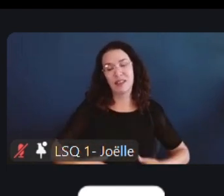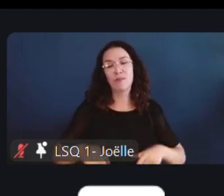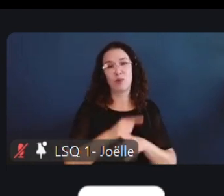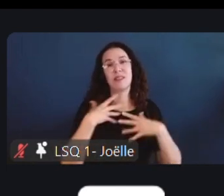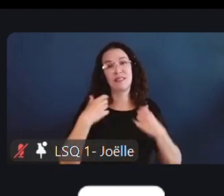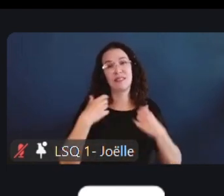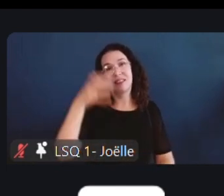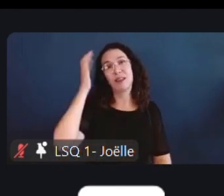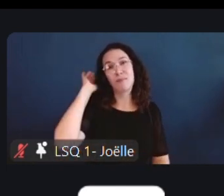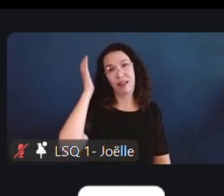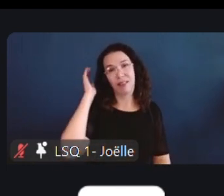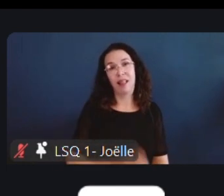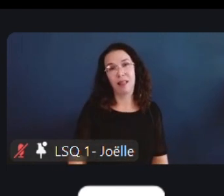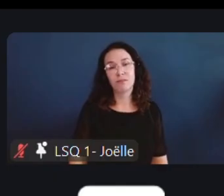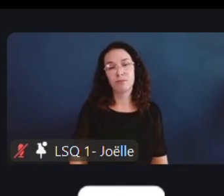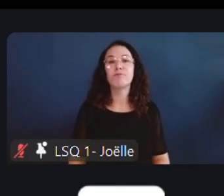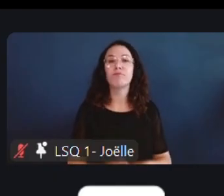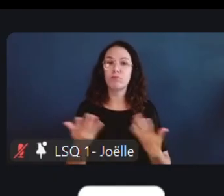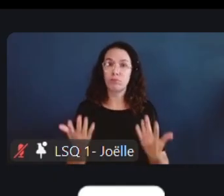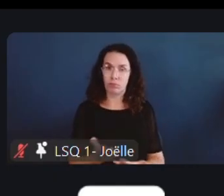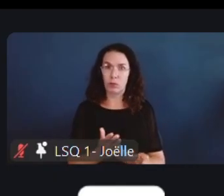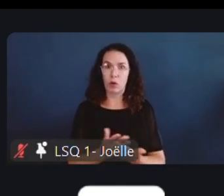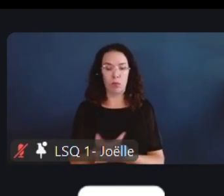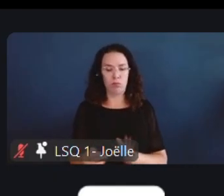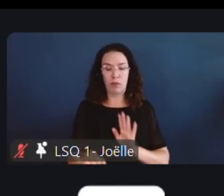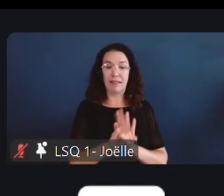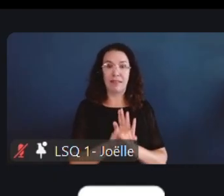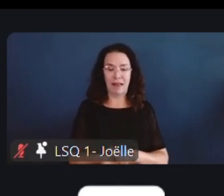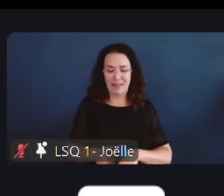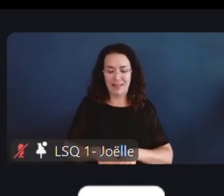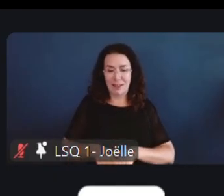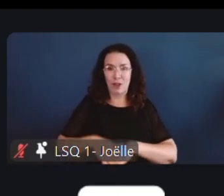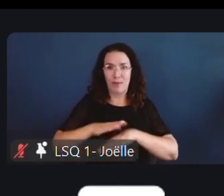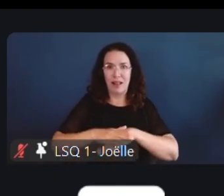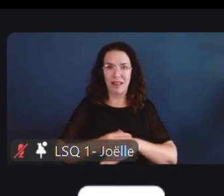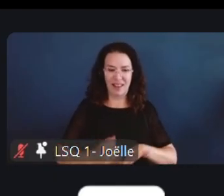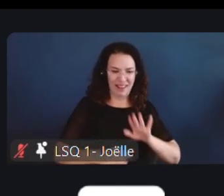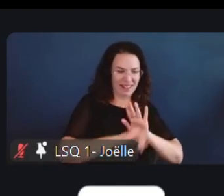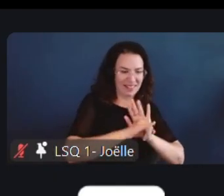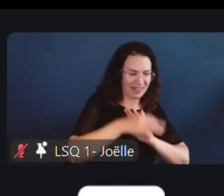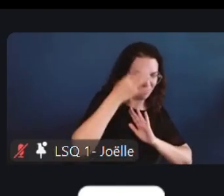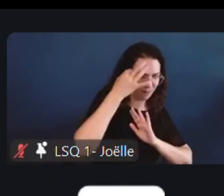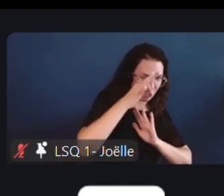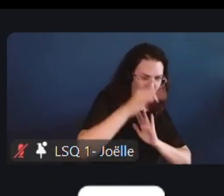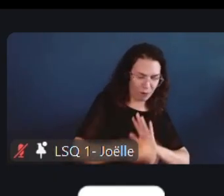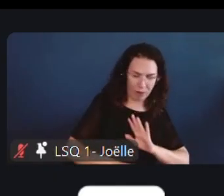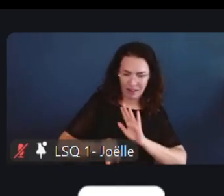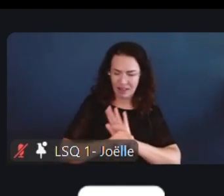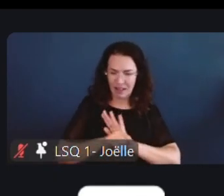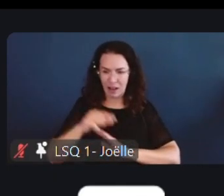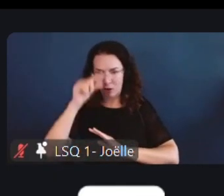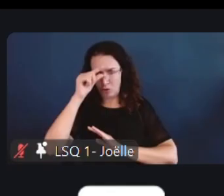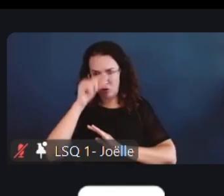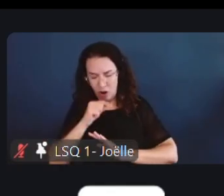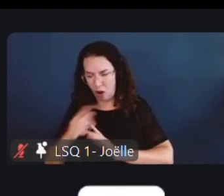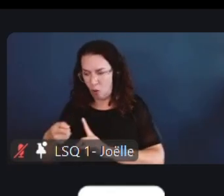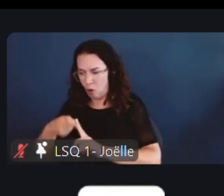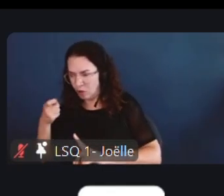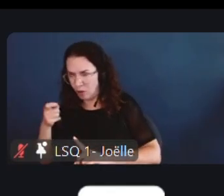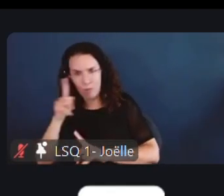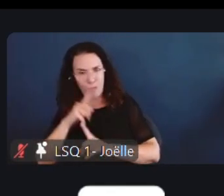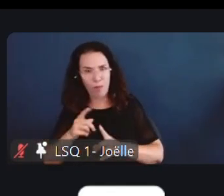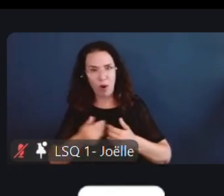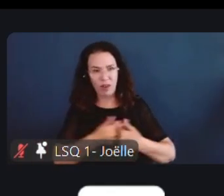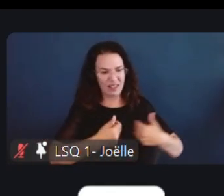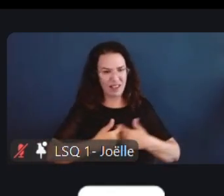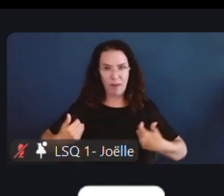mentale. Notre approche est intersectionnelle. On ne peut pas séparer l'identité francophone de l'identité de genre ou de l'origine